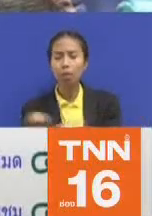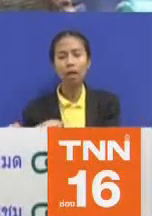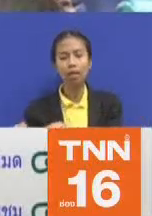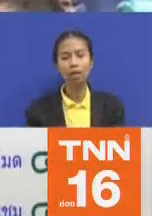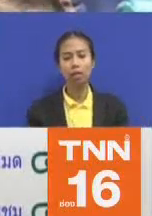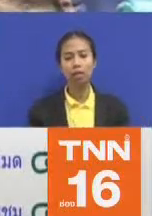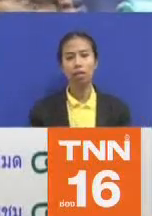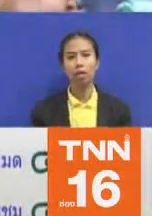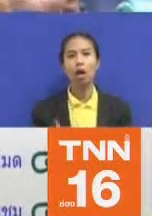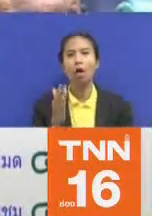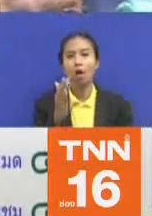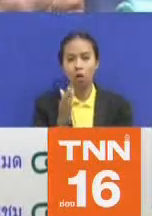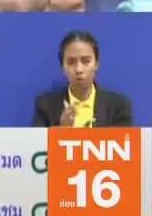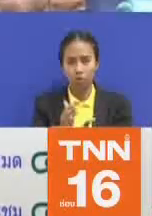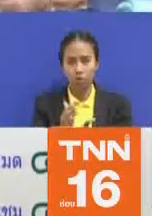ขอผู้รับรองครับ